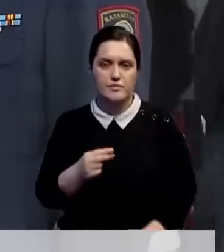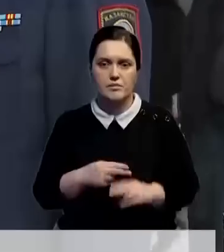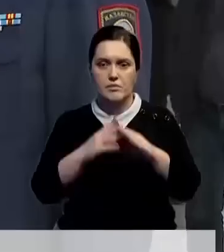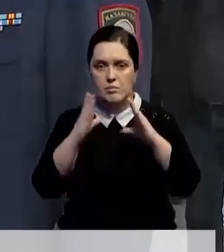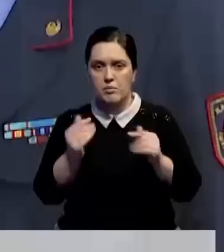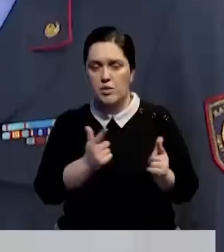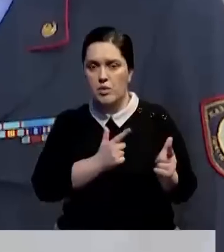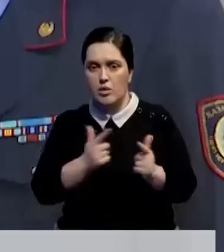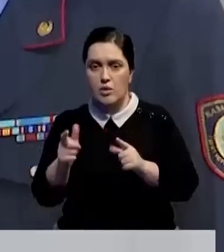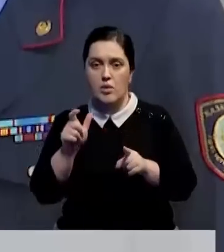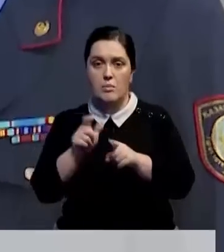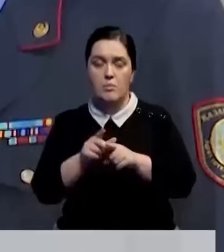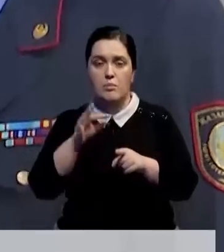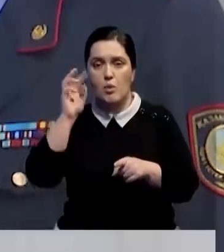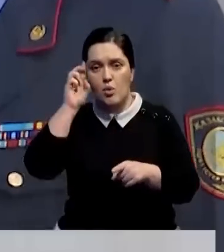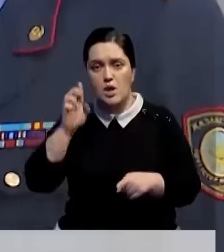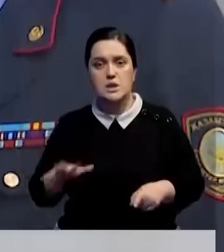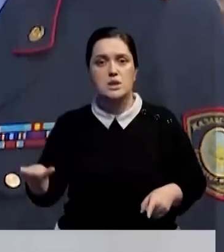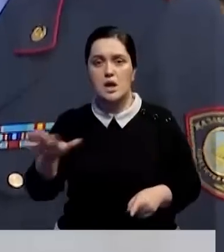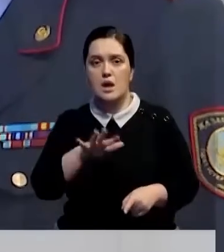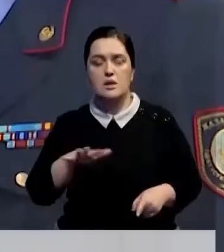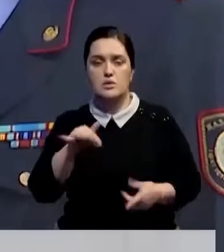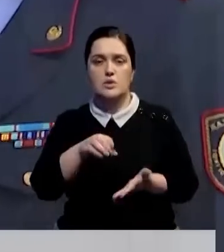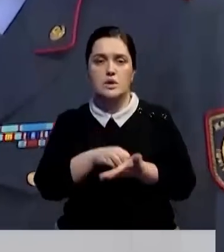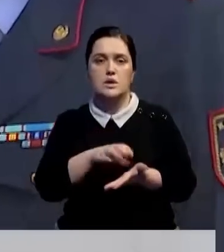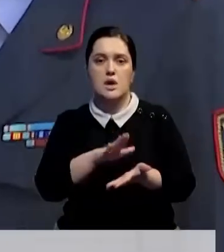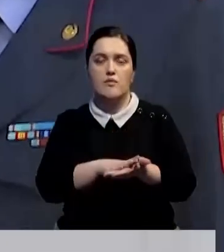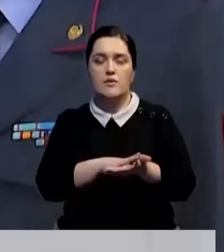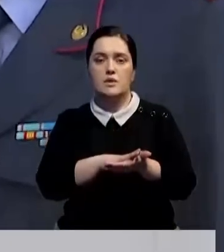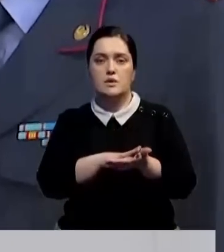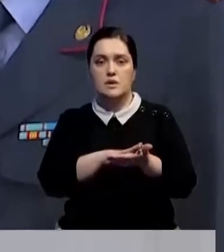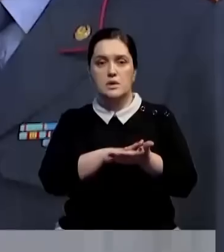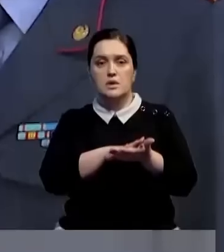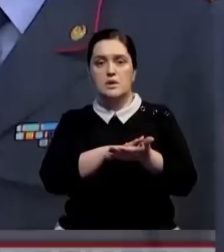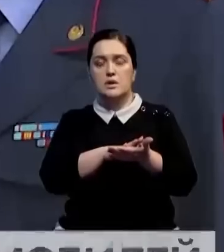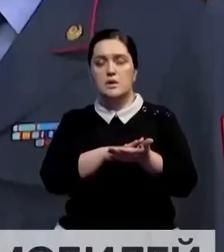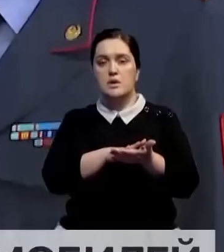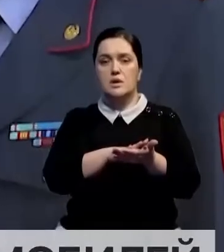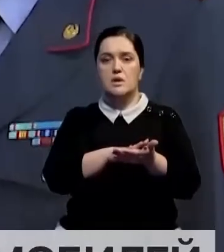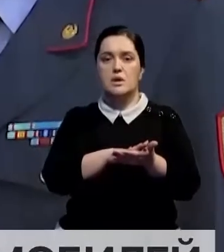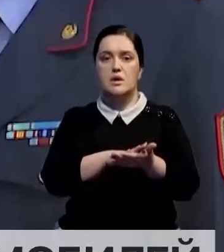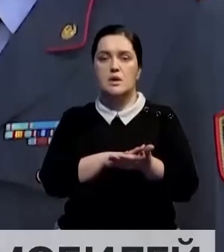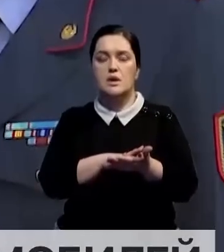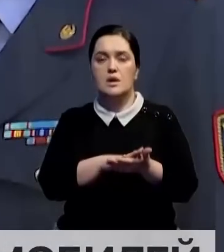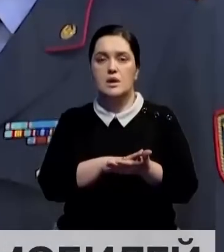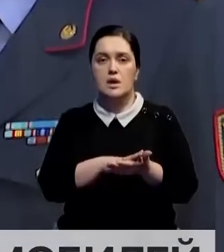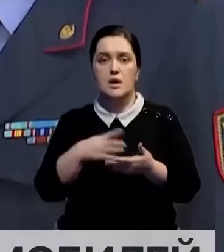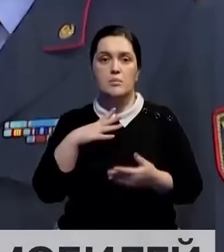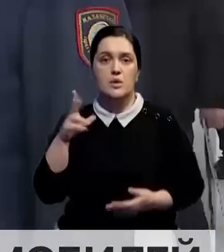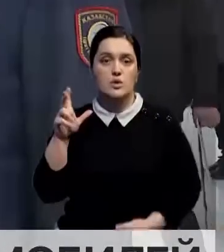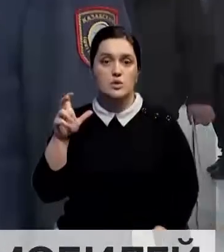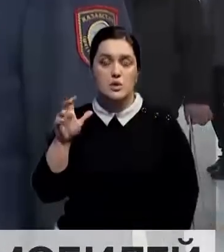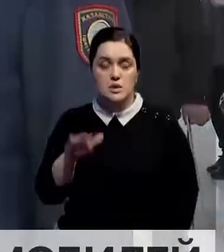максимальное количество. По стране, на сегодняшний день зафиксировано движение транспортных средств в количестве более 300